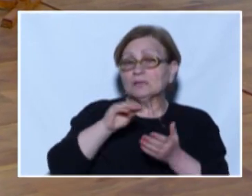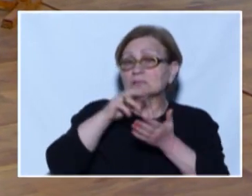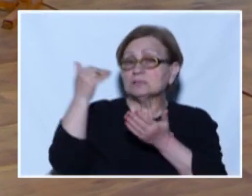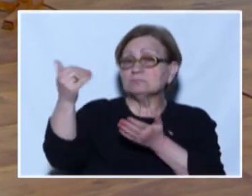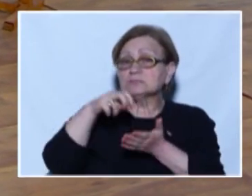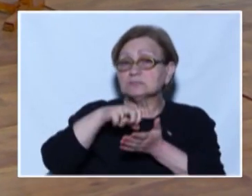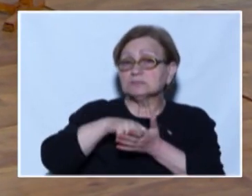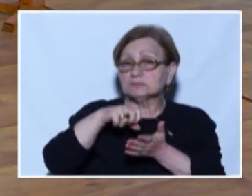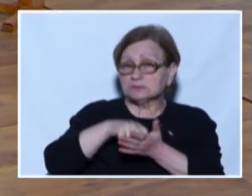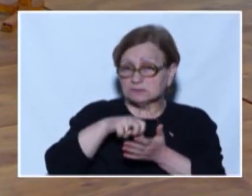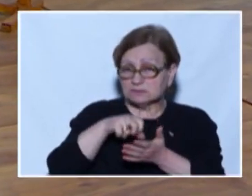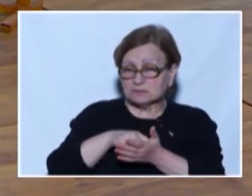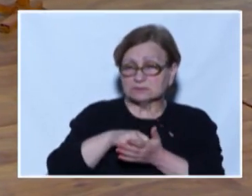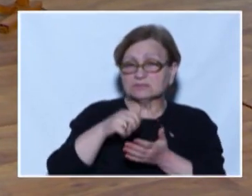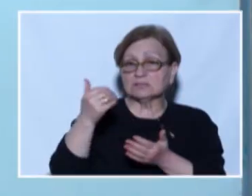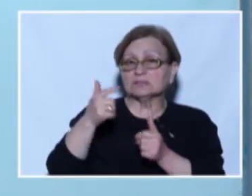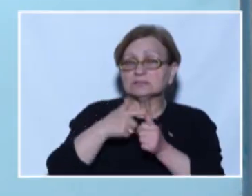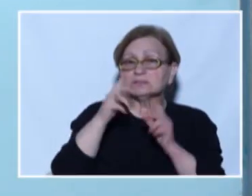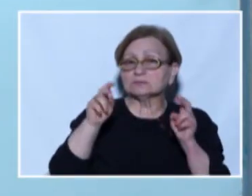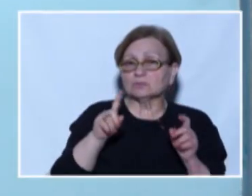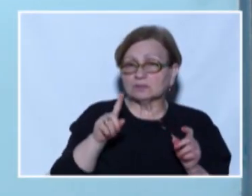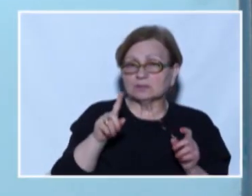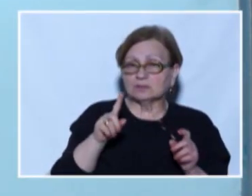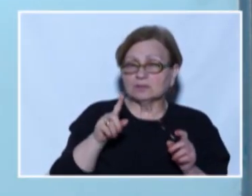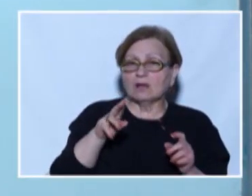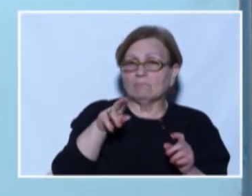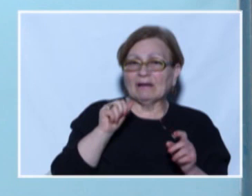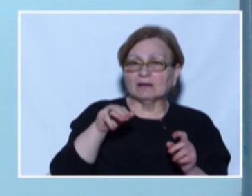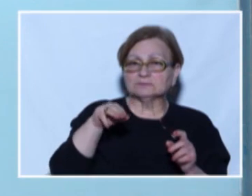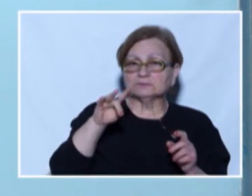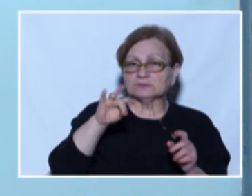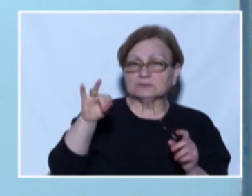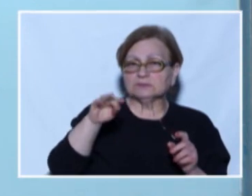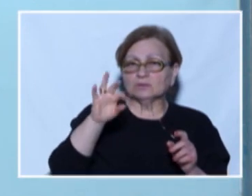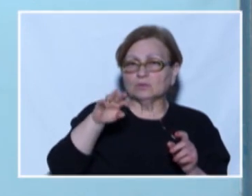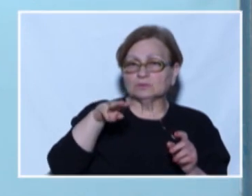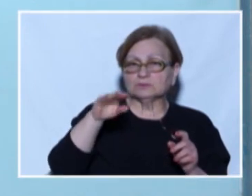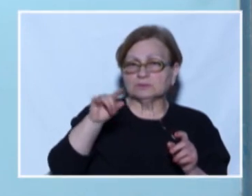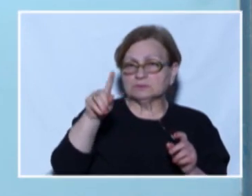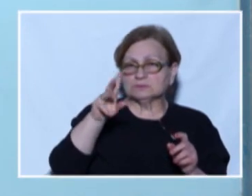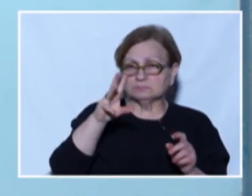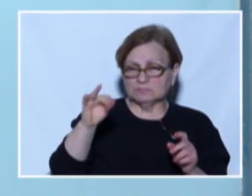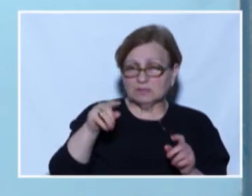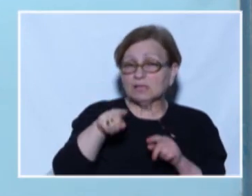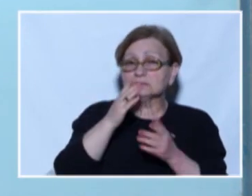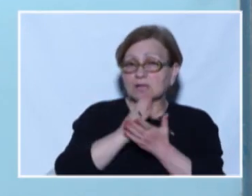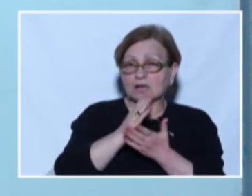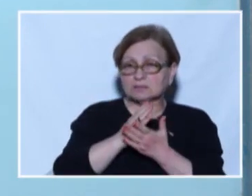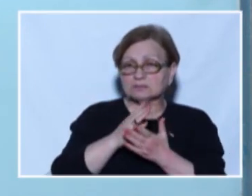სიტყვა რა არის? ეს ალბათ საყოველთაოდ ცნობილია. პატრიოტიზმი, პატრიოტობა, ეს არის